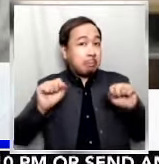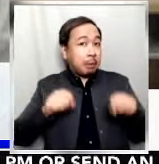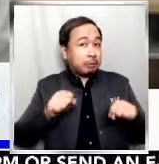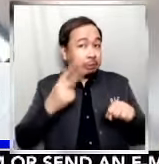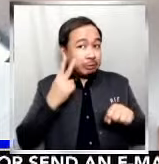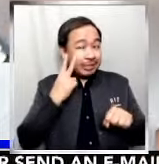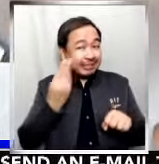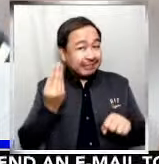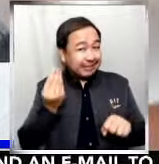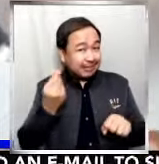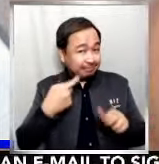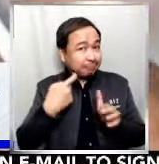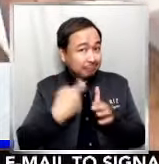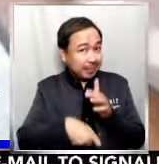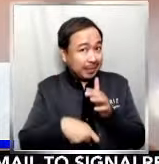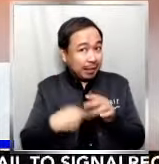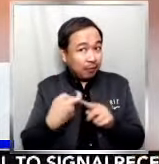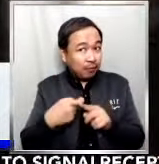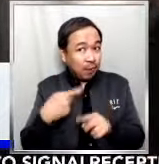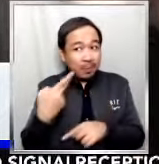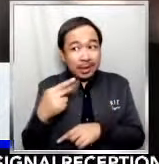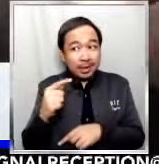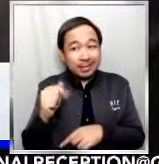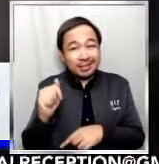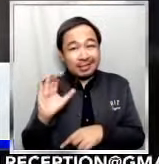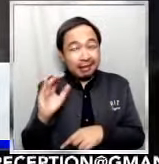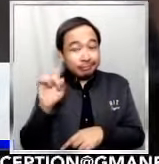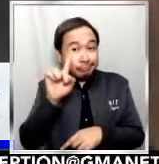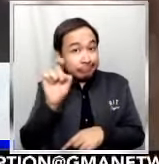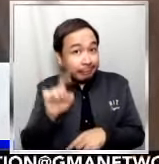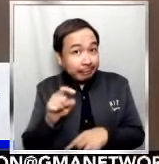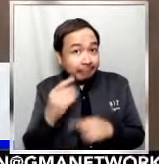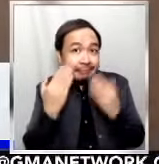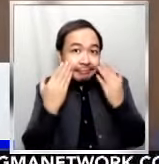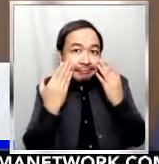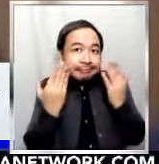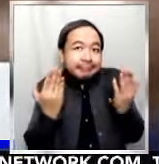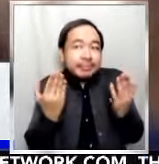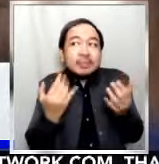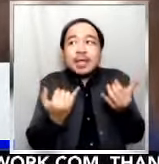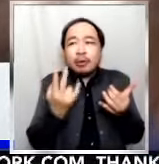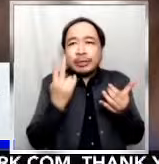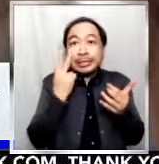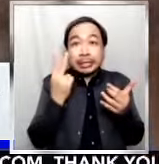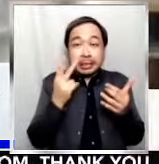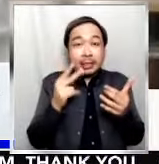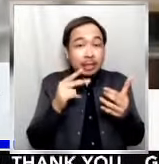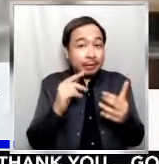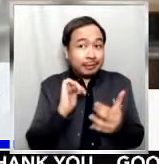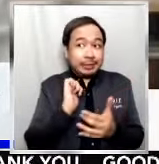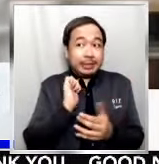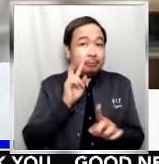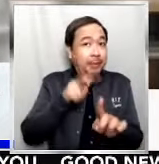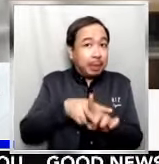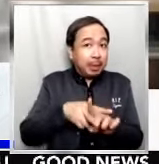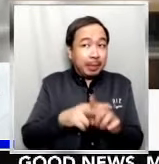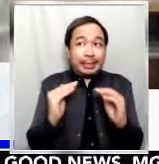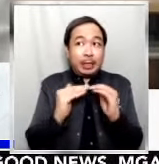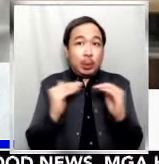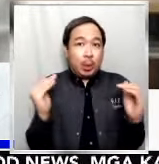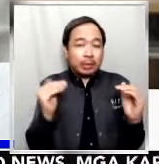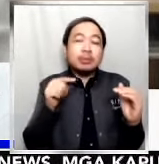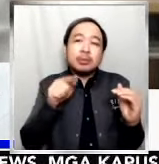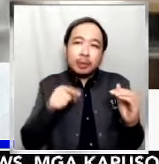based on HTAC? Sa implementation ba, will it cause equity and inequity? Aside from science, syempre may decision din po